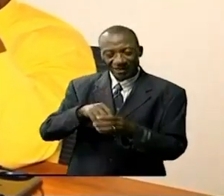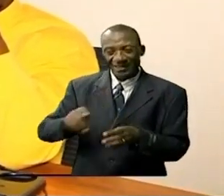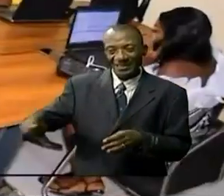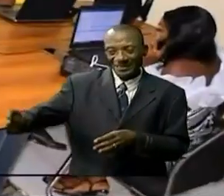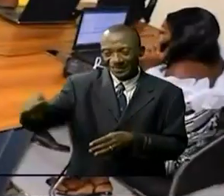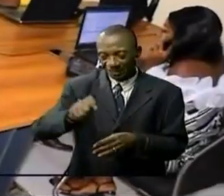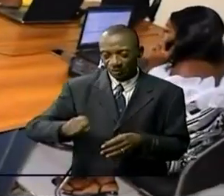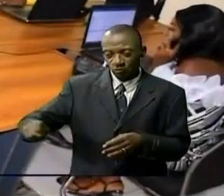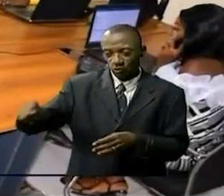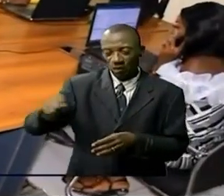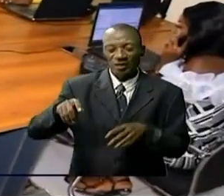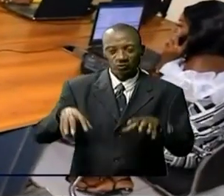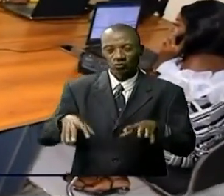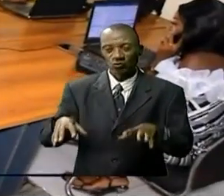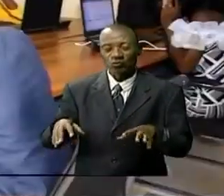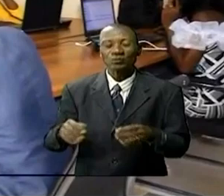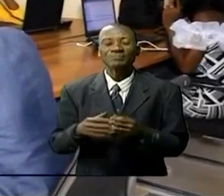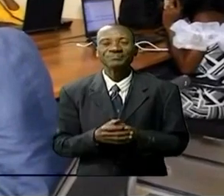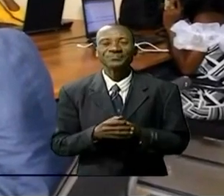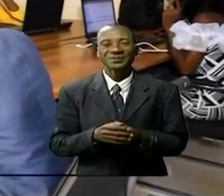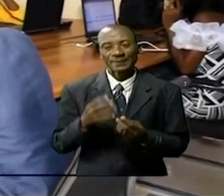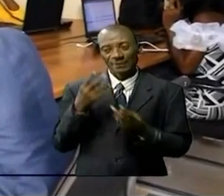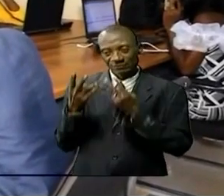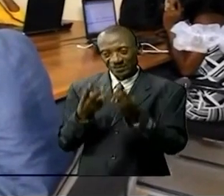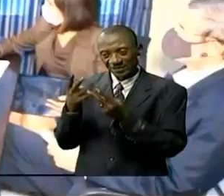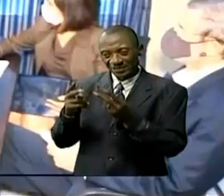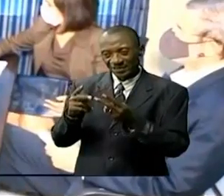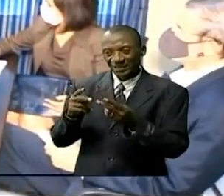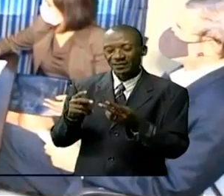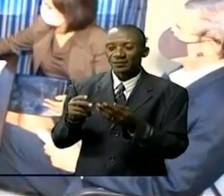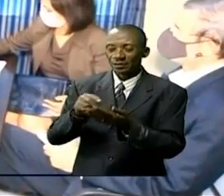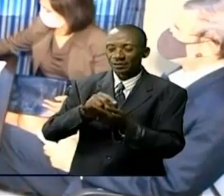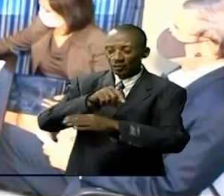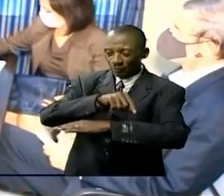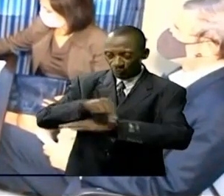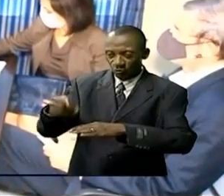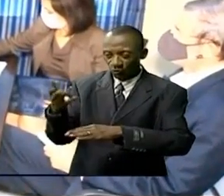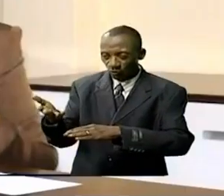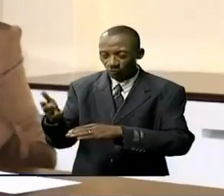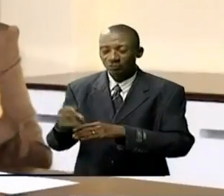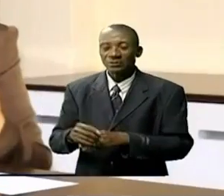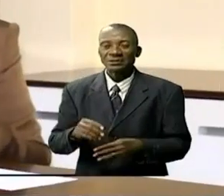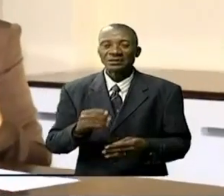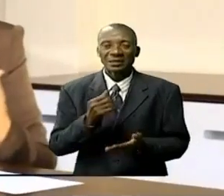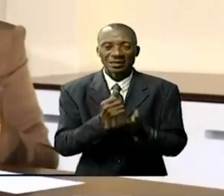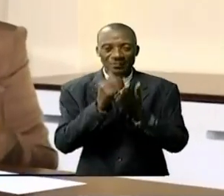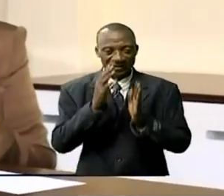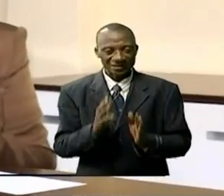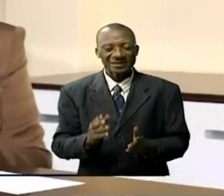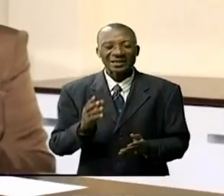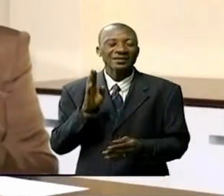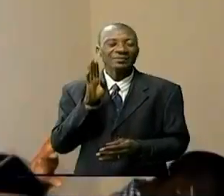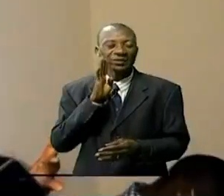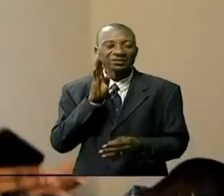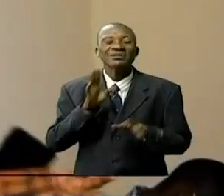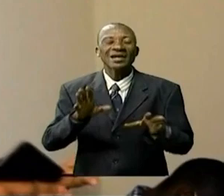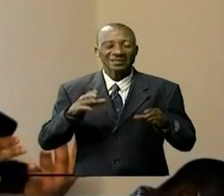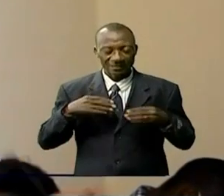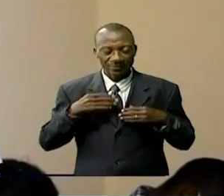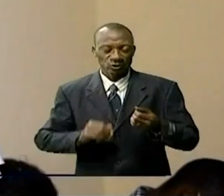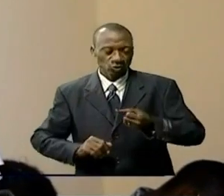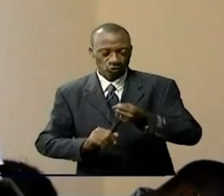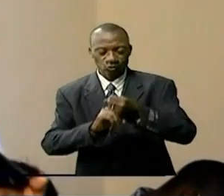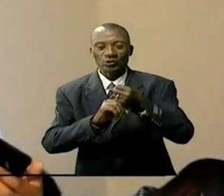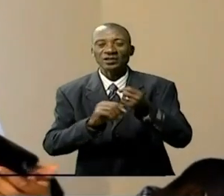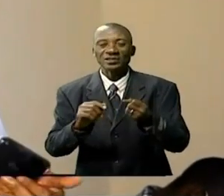après la visite des installations de ses pales centène d'ambassade db j'ai validé son désir d'appuyer financièrement ses